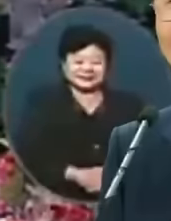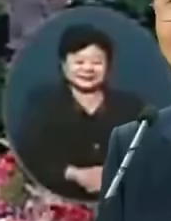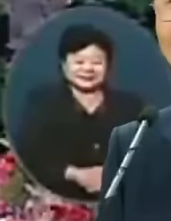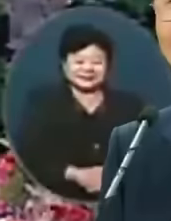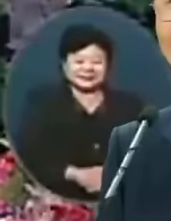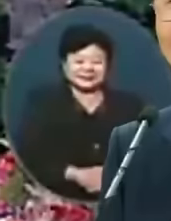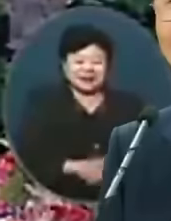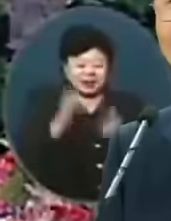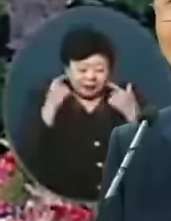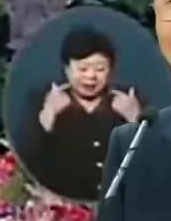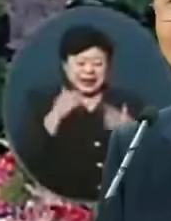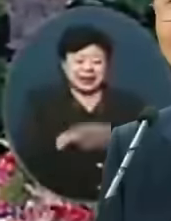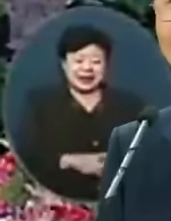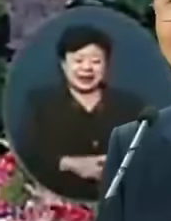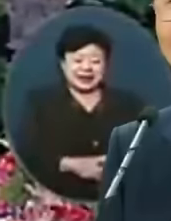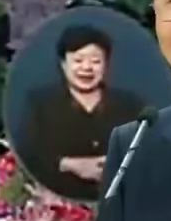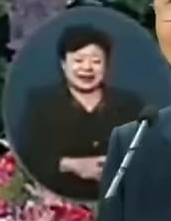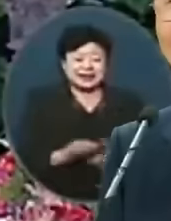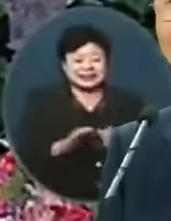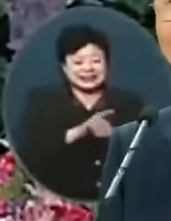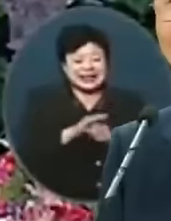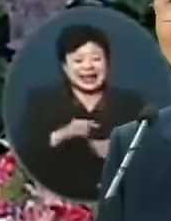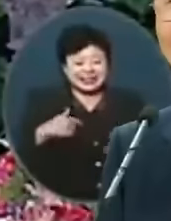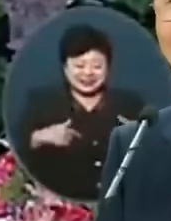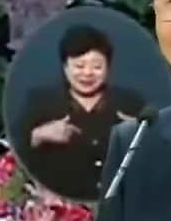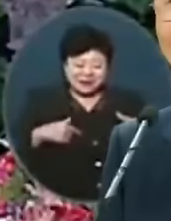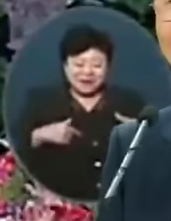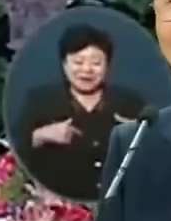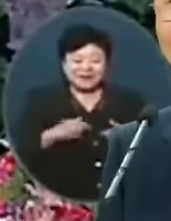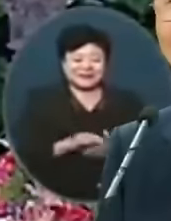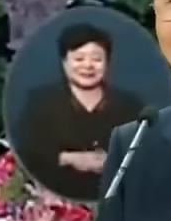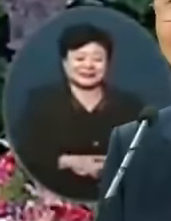우리는 매일같이 사랑하고 기뻐하고